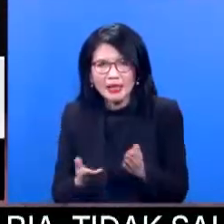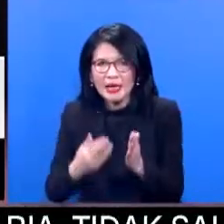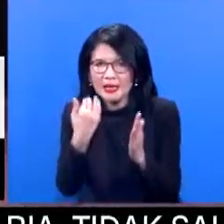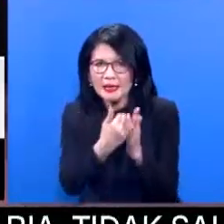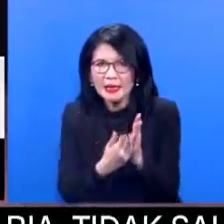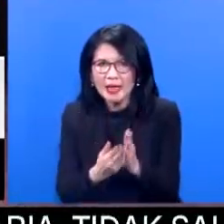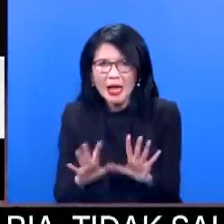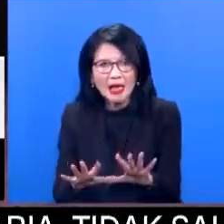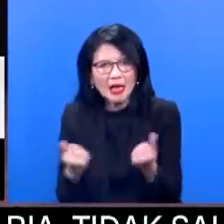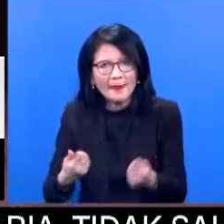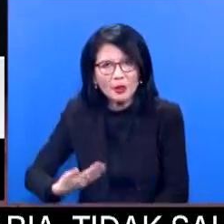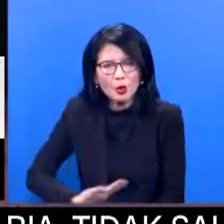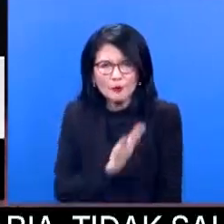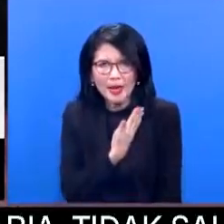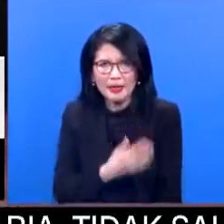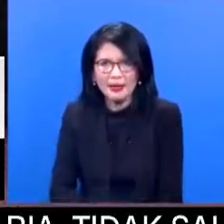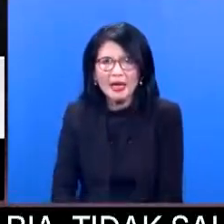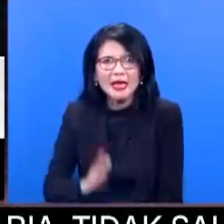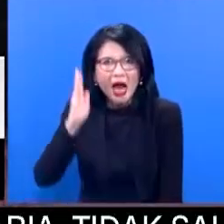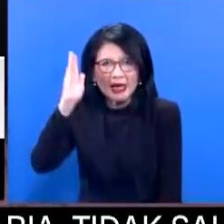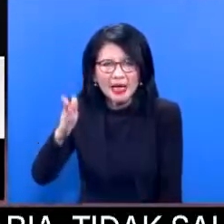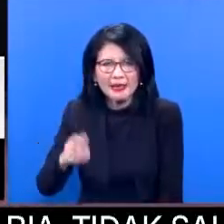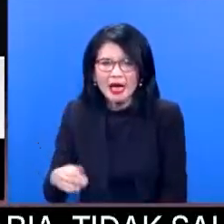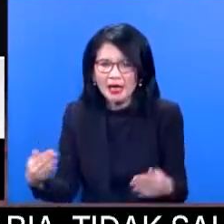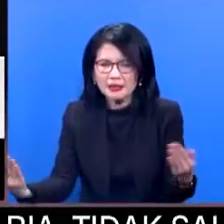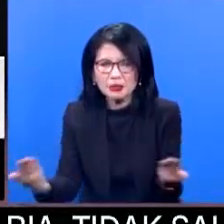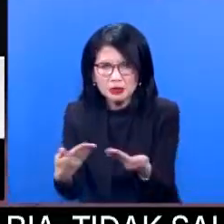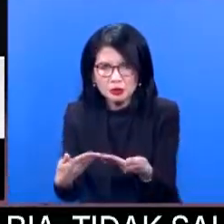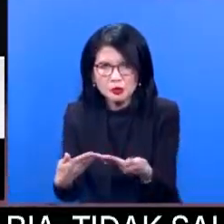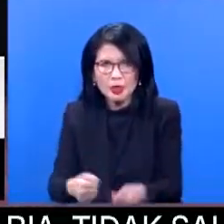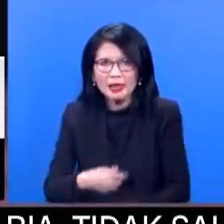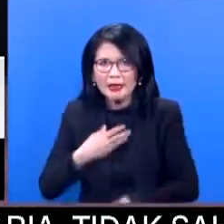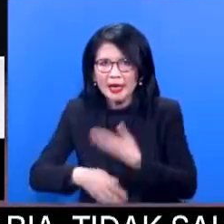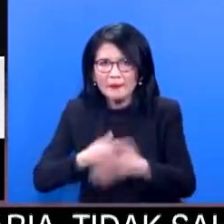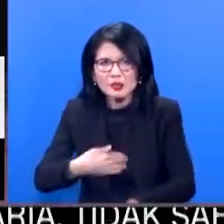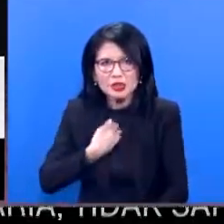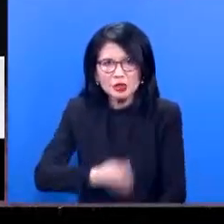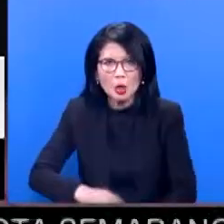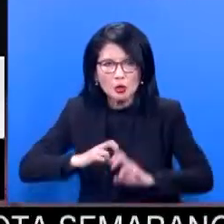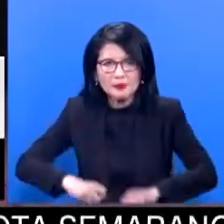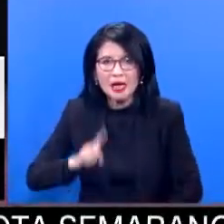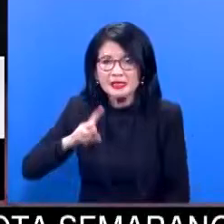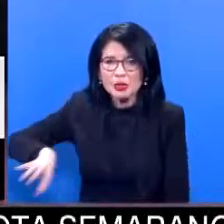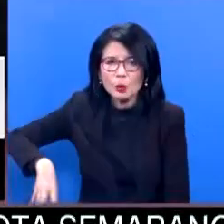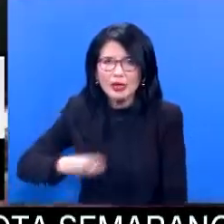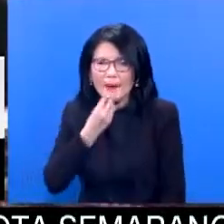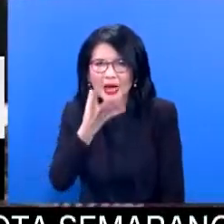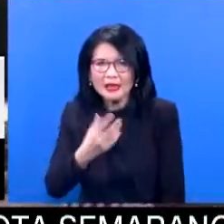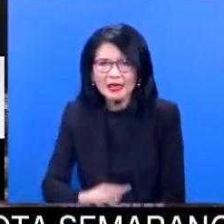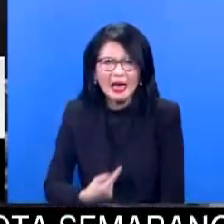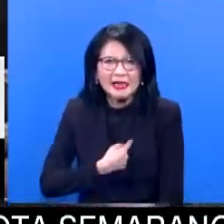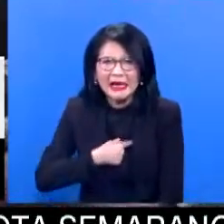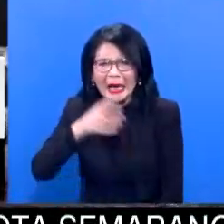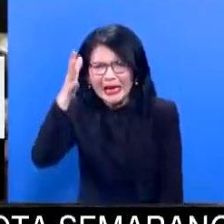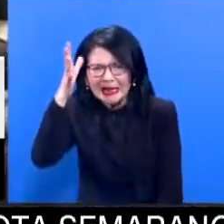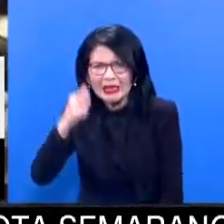lengkap korban maupun keluarga yang nantinya akan dicocokkan dalam proses otopsi. Salah satu keluarga mengatakan dirinya tak menyangka